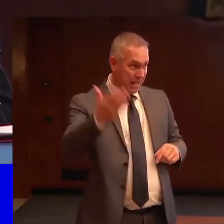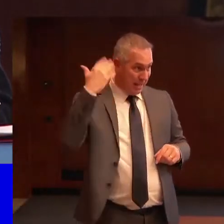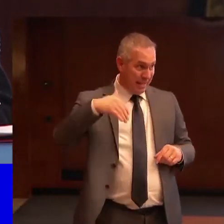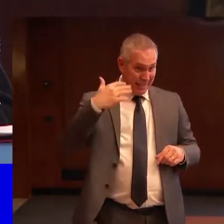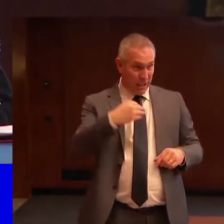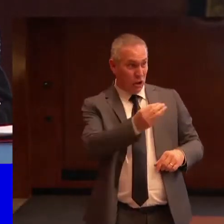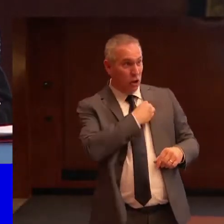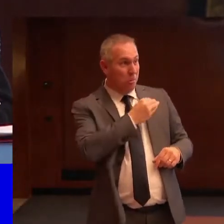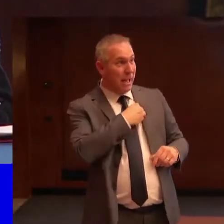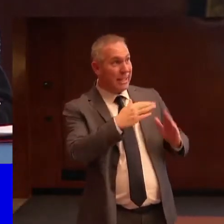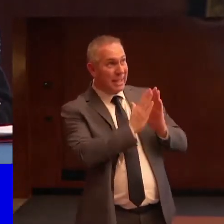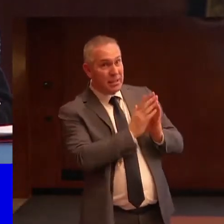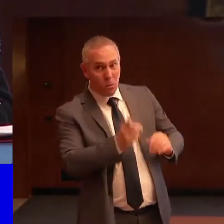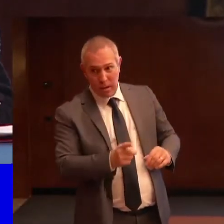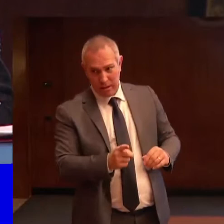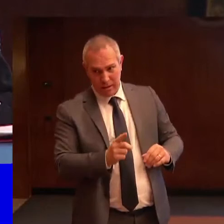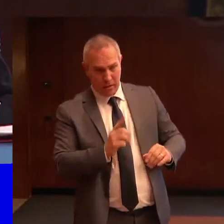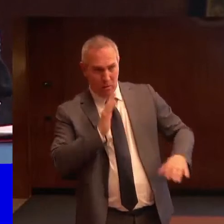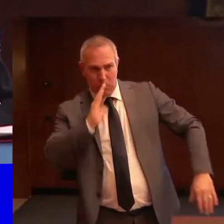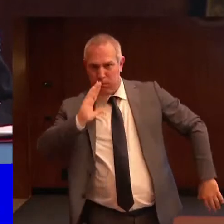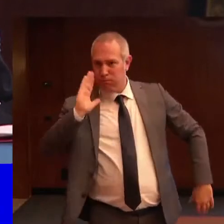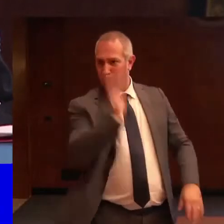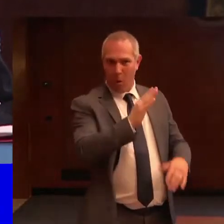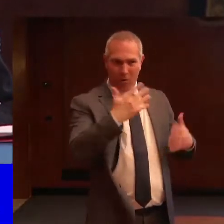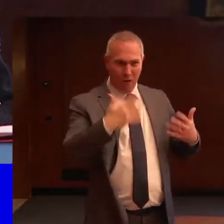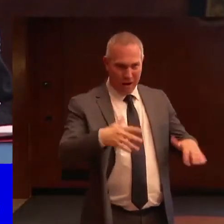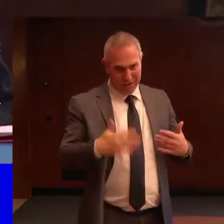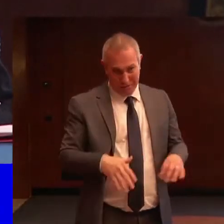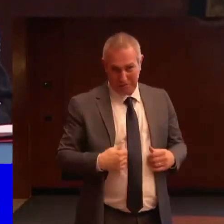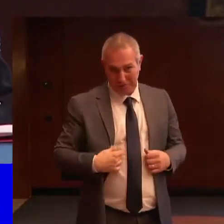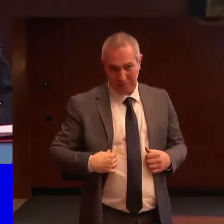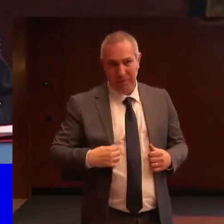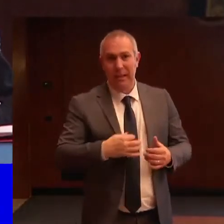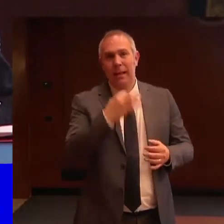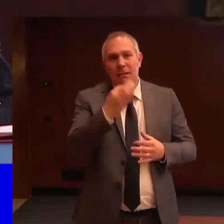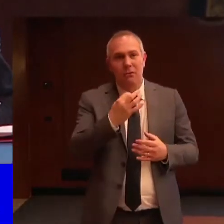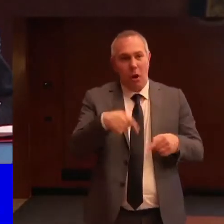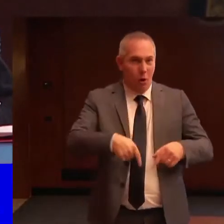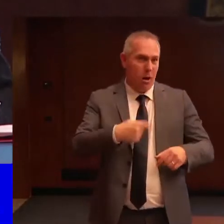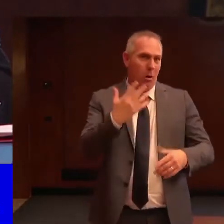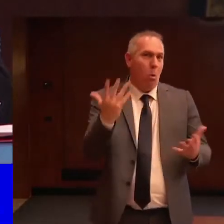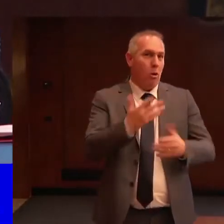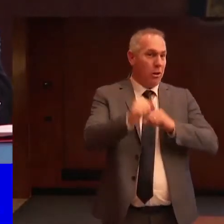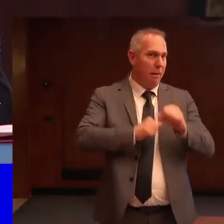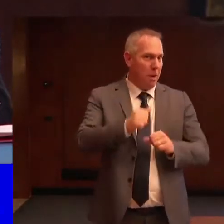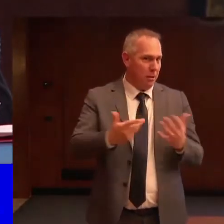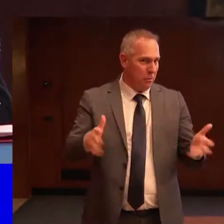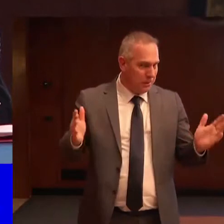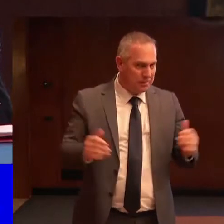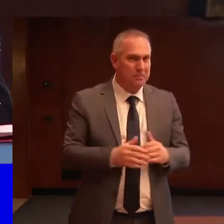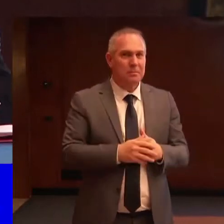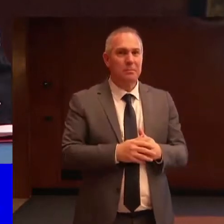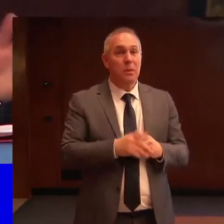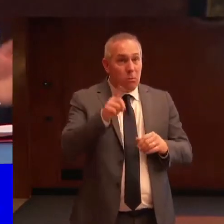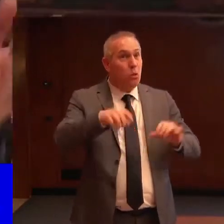ma molto male, no? Però vuol dire che qualcosa intanto è cambiato. È cambiato ed è cambiato